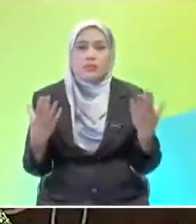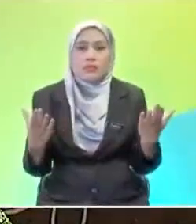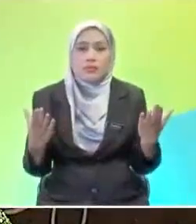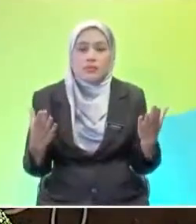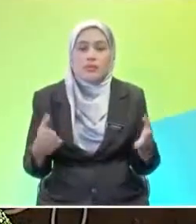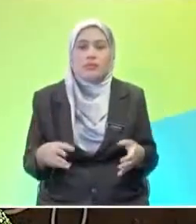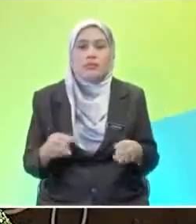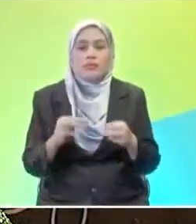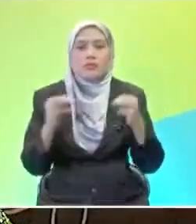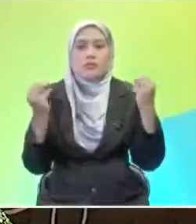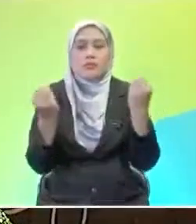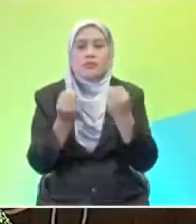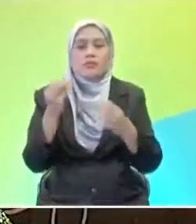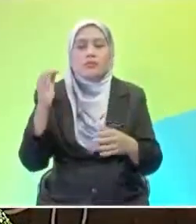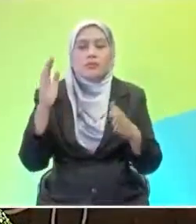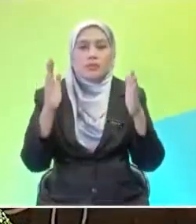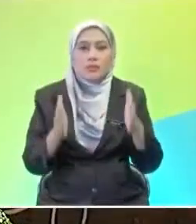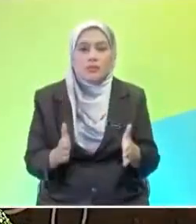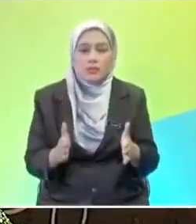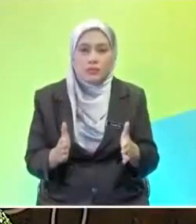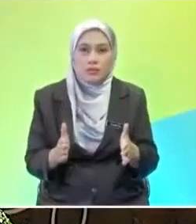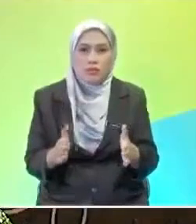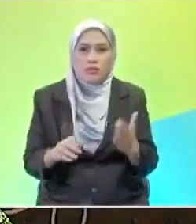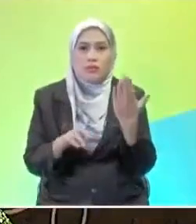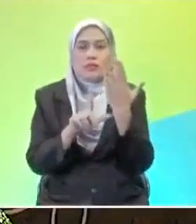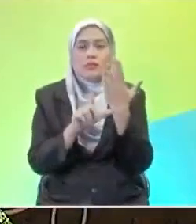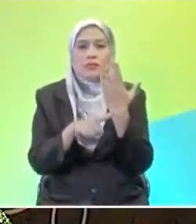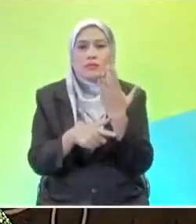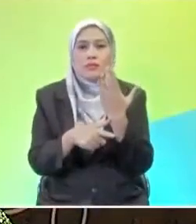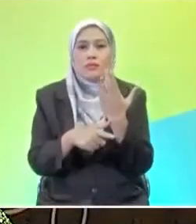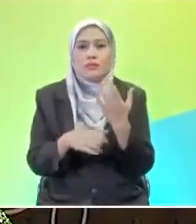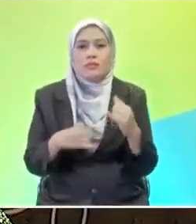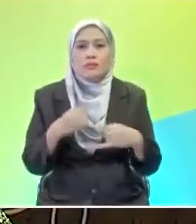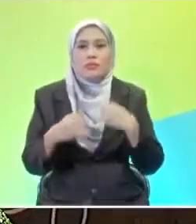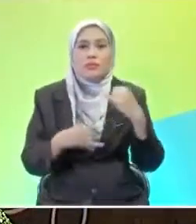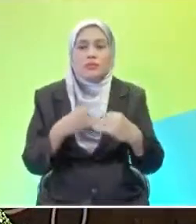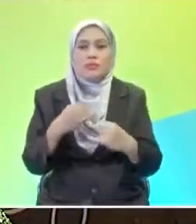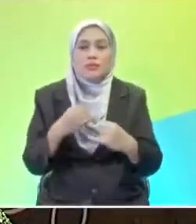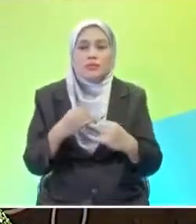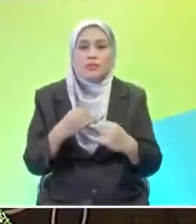pendapatan? Jom kita tengok sama-sama. Okey. Kita tengok semula slide pertama tadi.